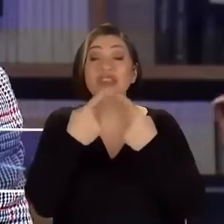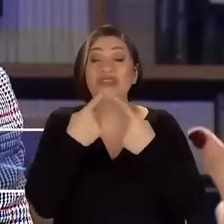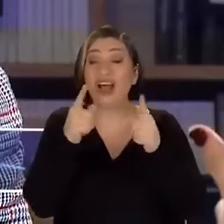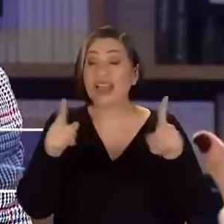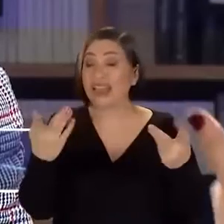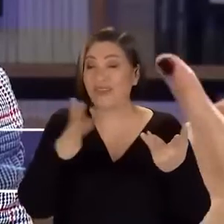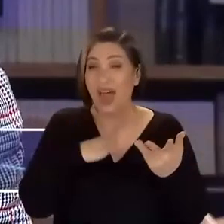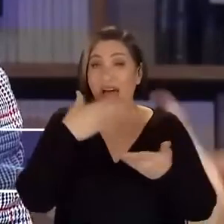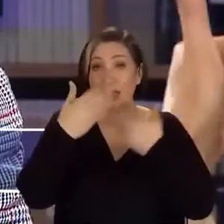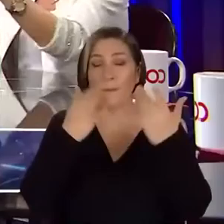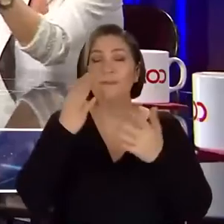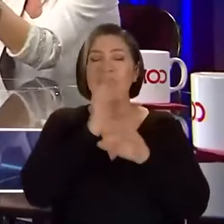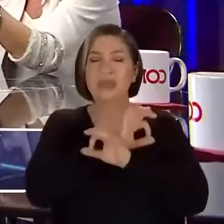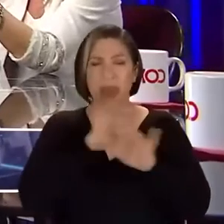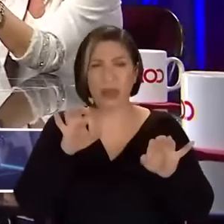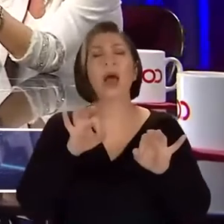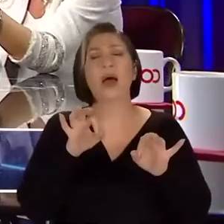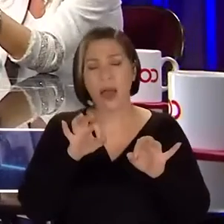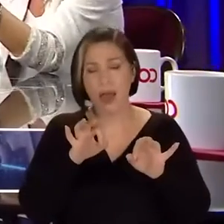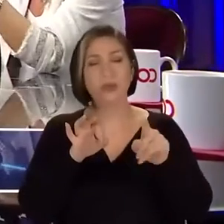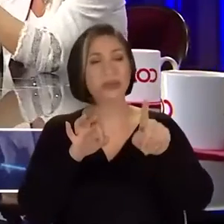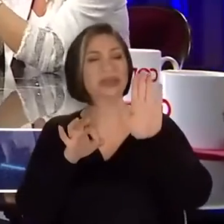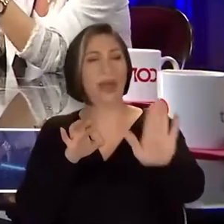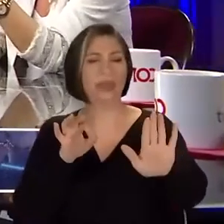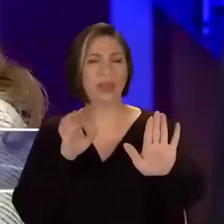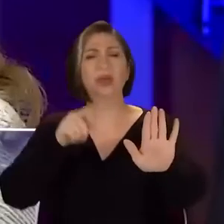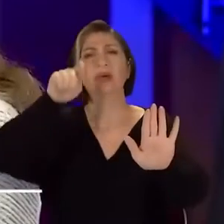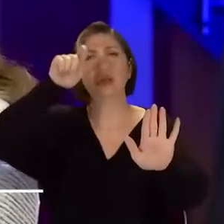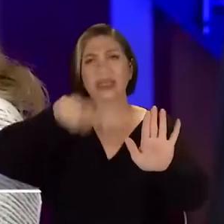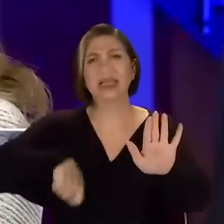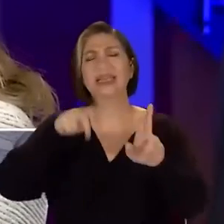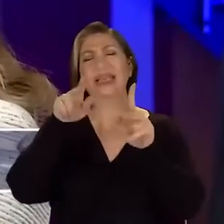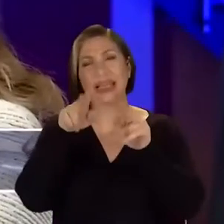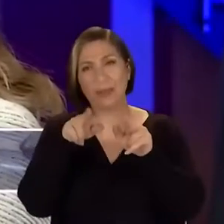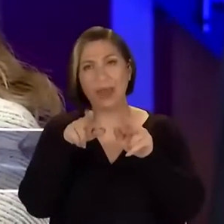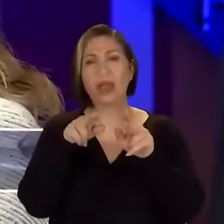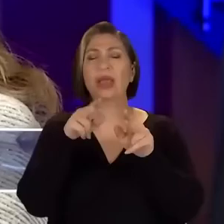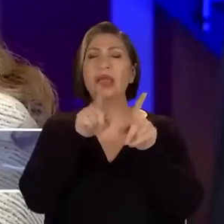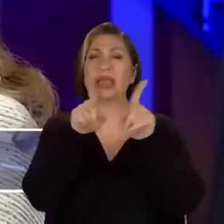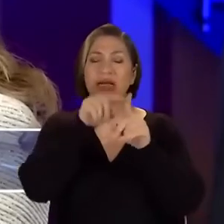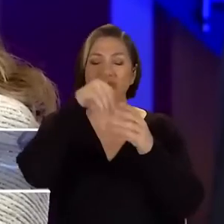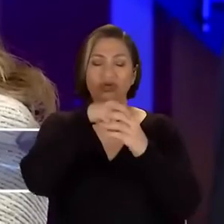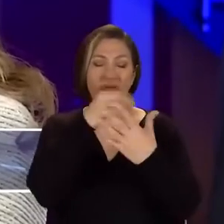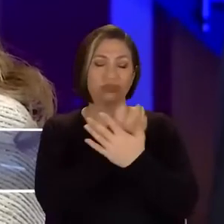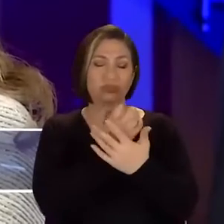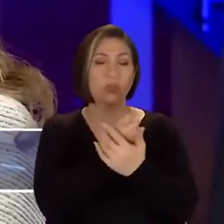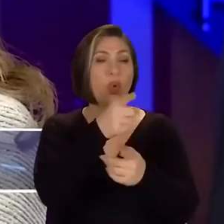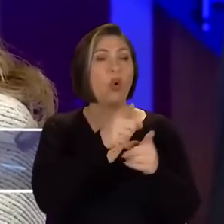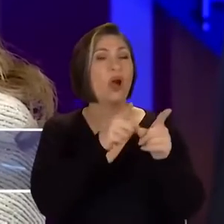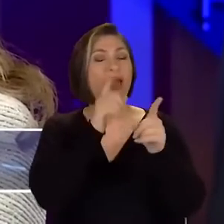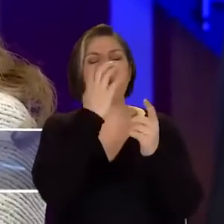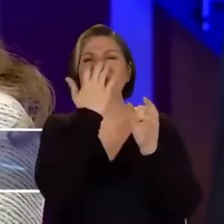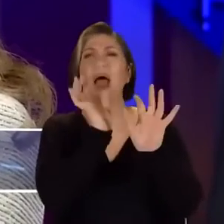bahsettiğimiz netleştiği zaman evet sabit kripto paralarla bugün kredi kartı gibi mobil uygulamalarla sabit kripto paranızla